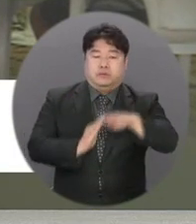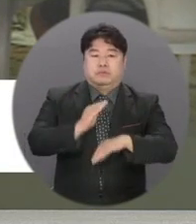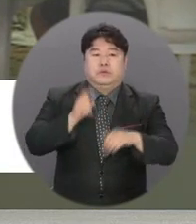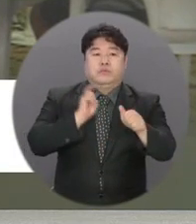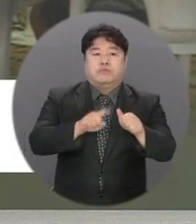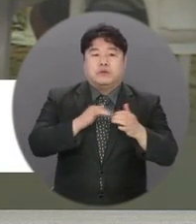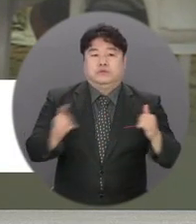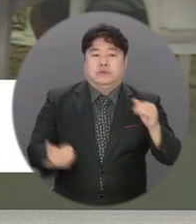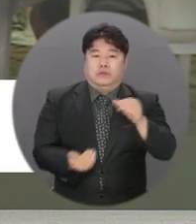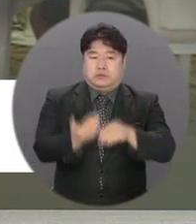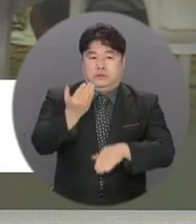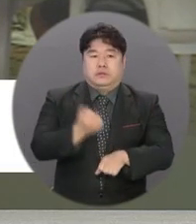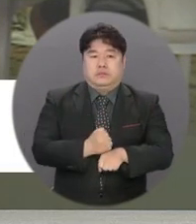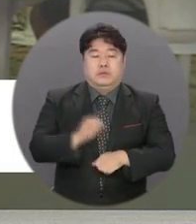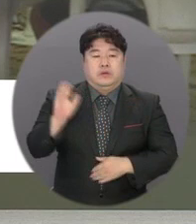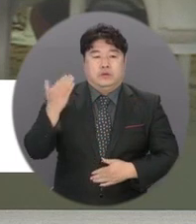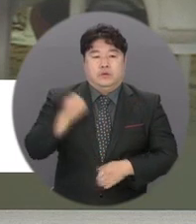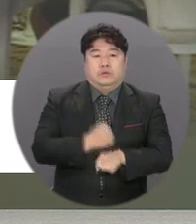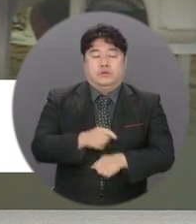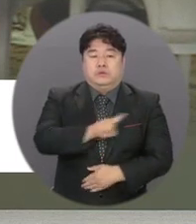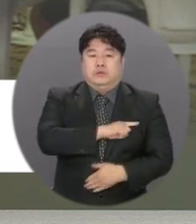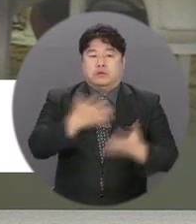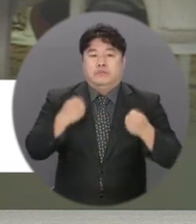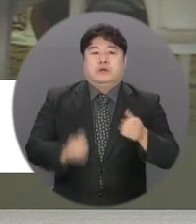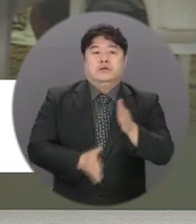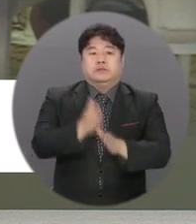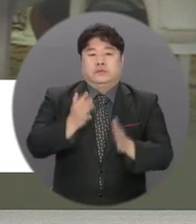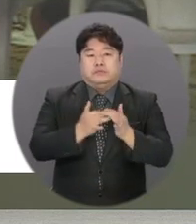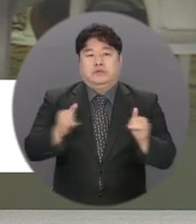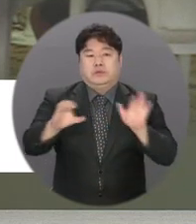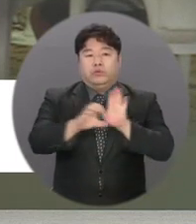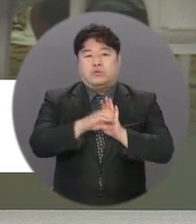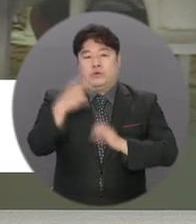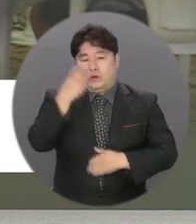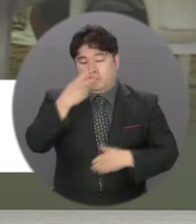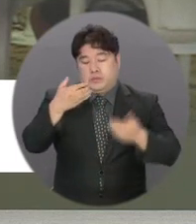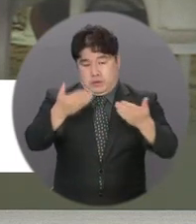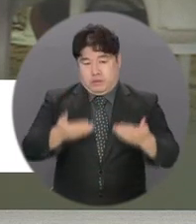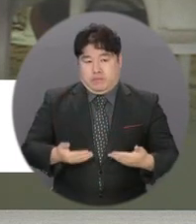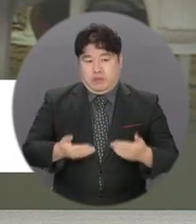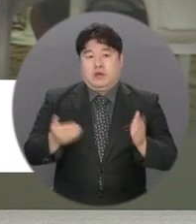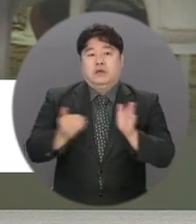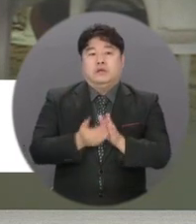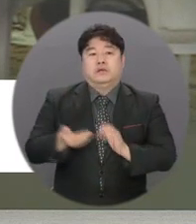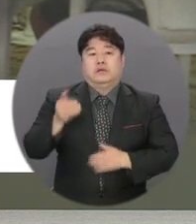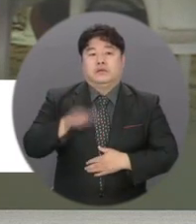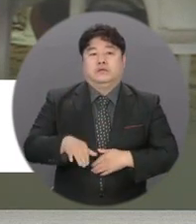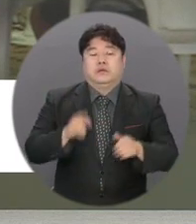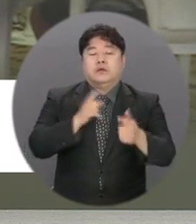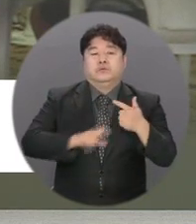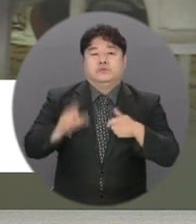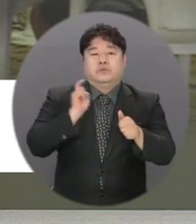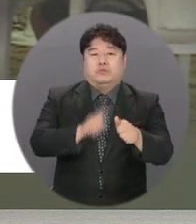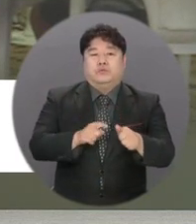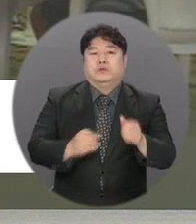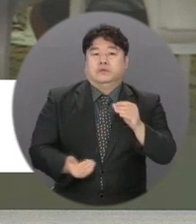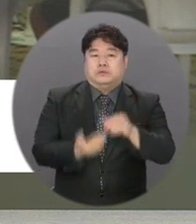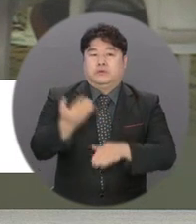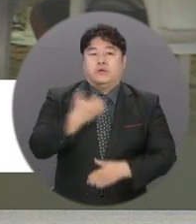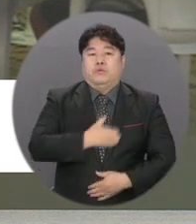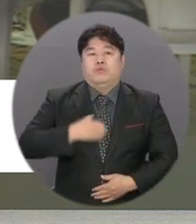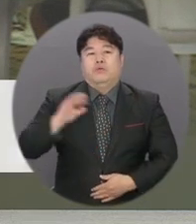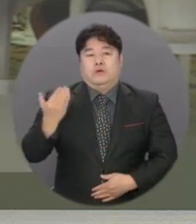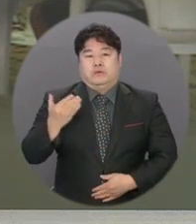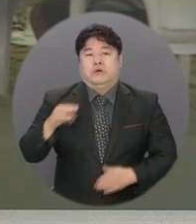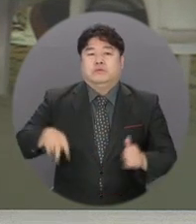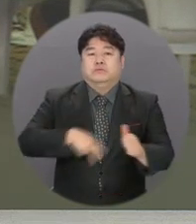확진자가 발생했습니다. 최근 들어 가장 많은 시민들이 코로나 진단 검사를 받기도 했는데요. 추가 확진자 발생이 우려되는